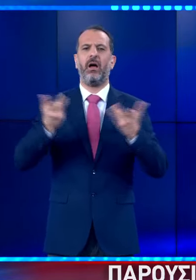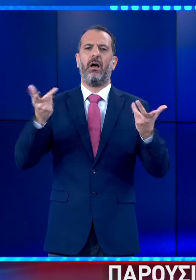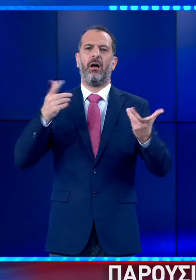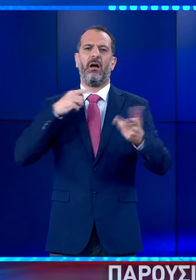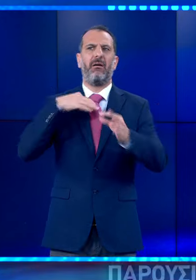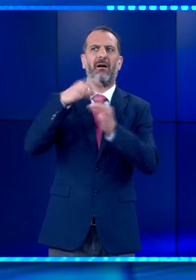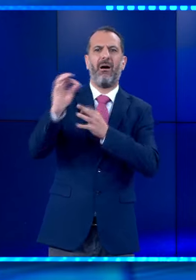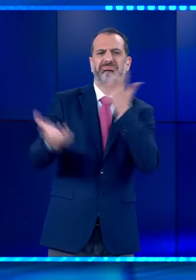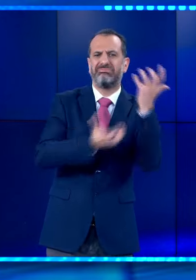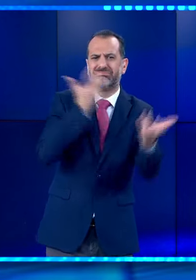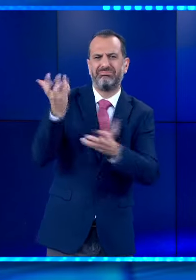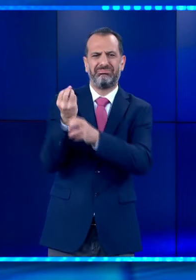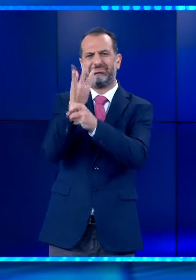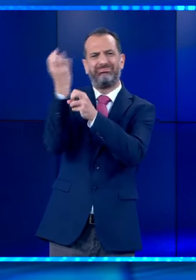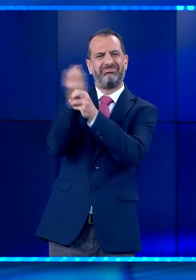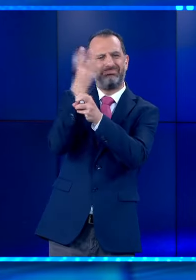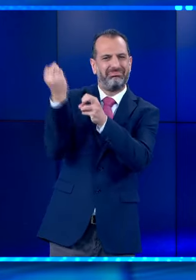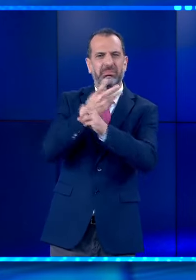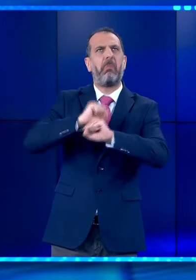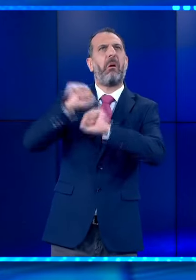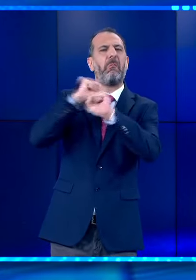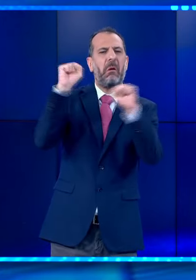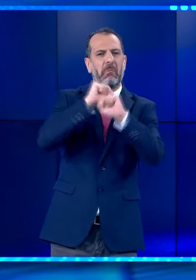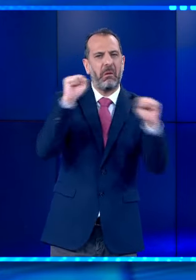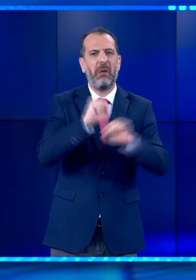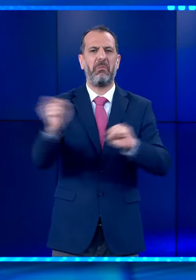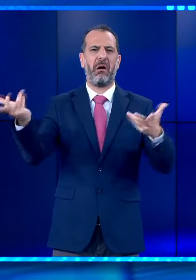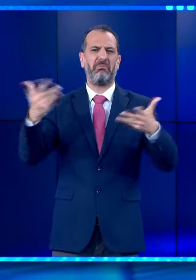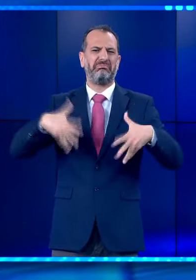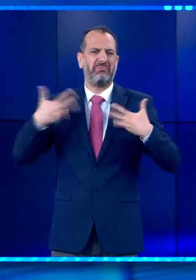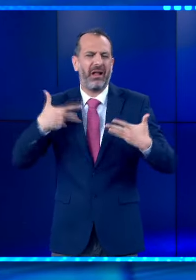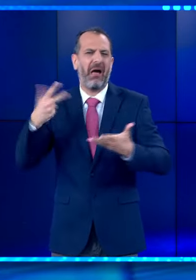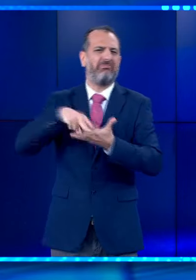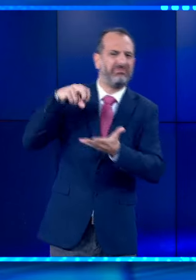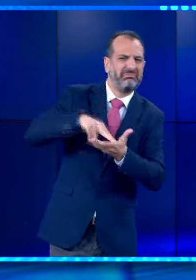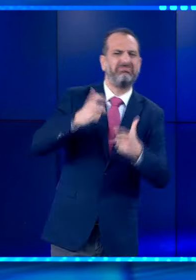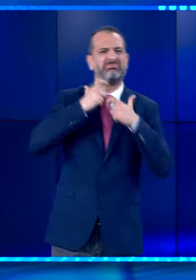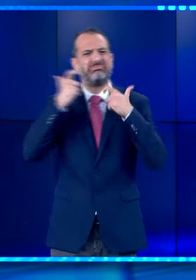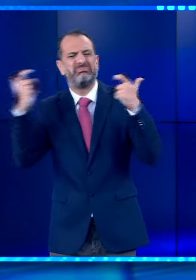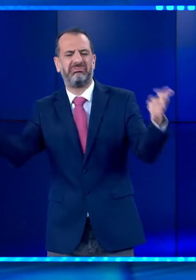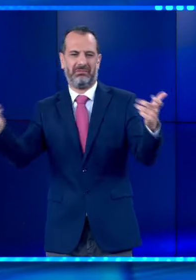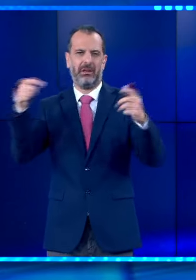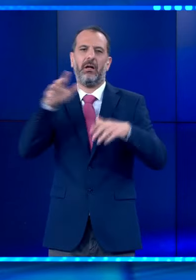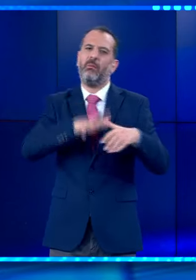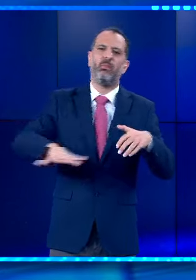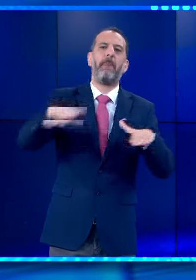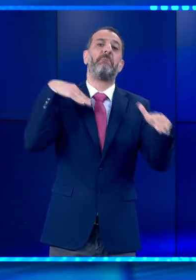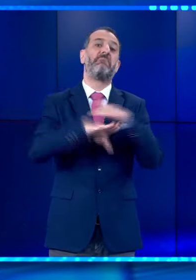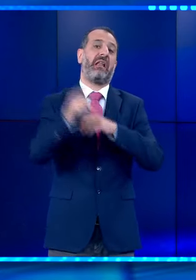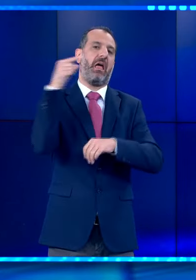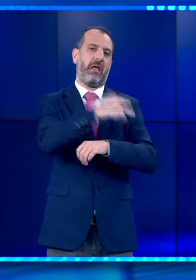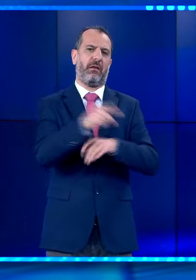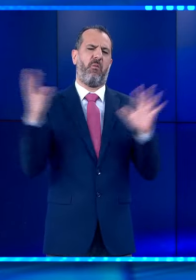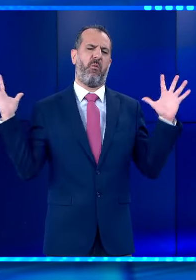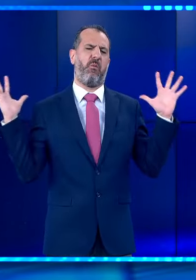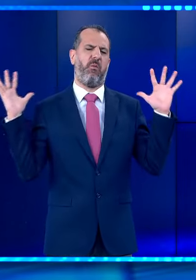βεγγαλικά συνθήματα και ξέφρενοι πανηγυρισμοί συνέθεσαν το παζλ της γιορτής που στήθηκε στο μεγαλύτερο λιμάνι της χώρας. Οι